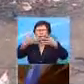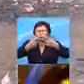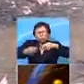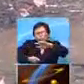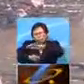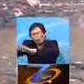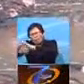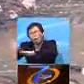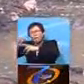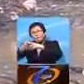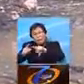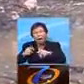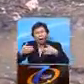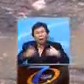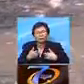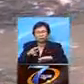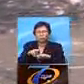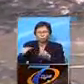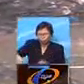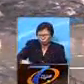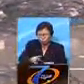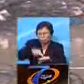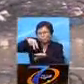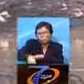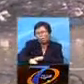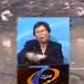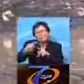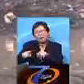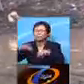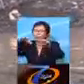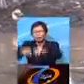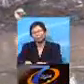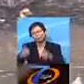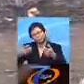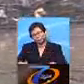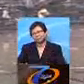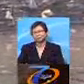melarikan diri malah ada yang terjun ke sungai berdekatan namun berjaya